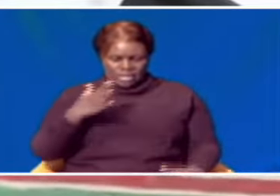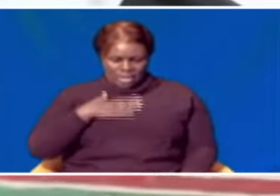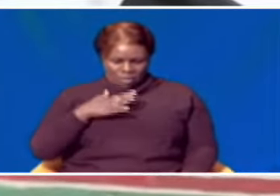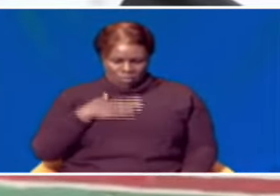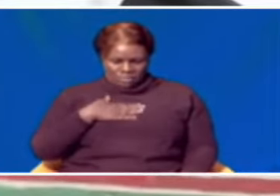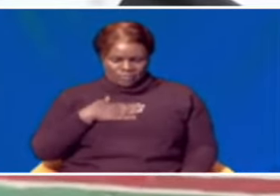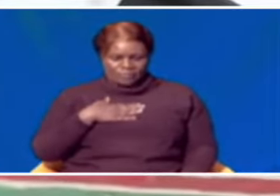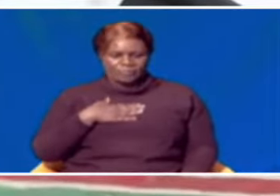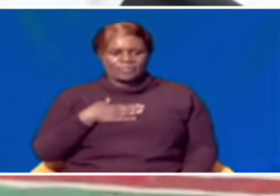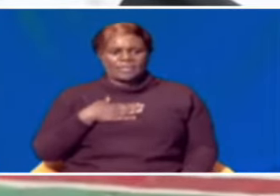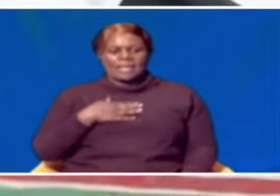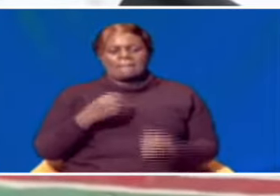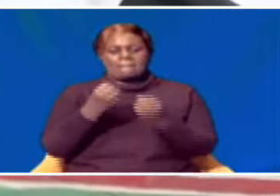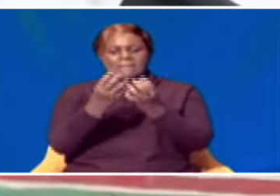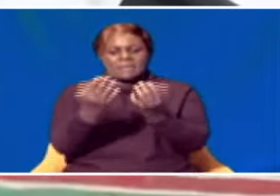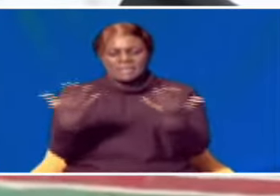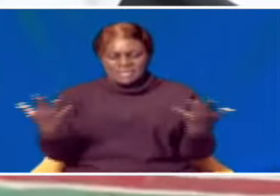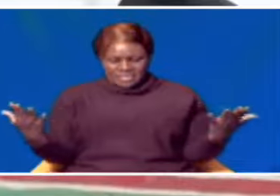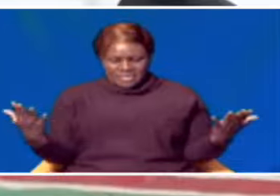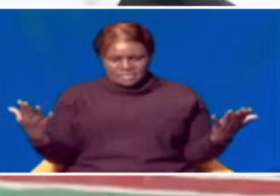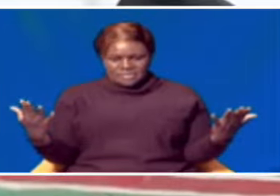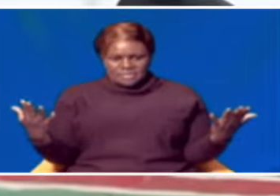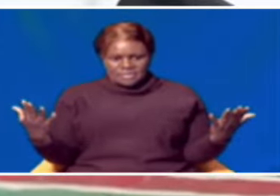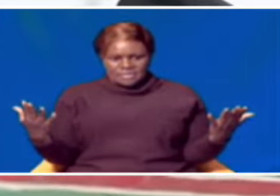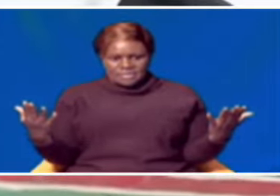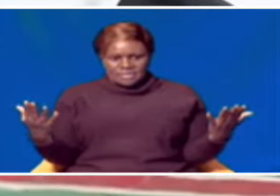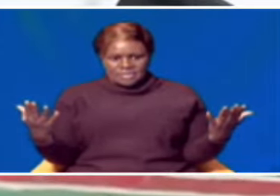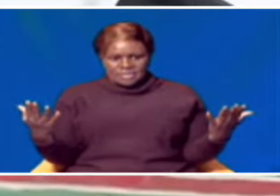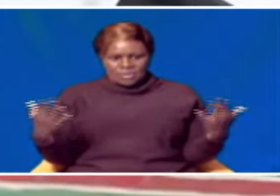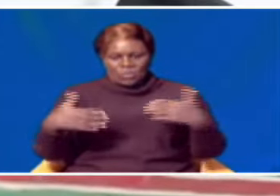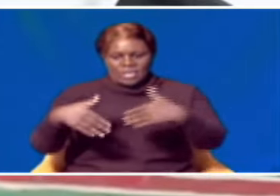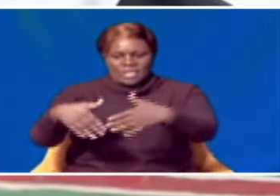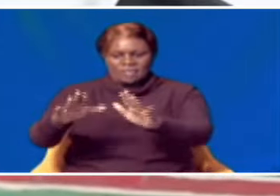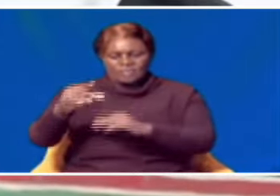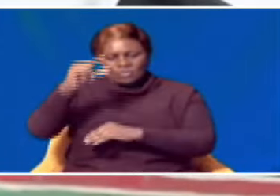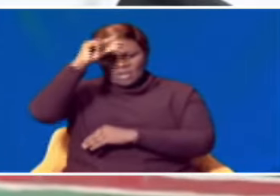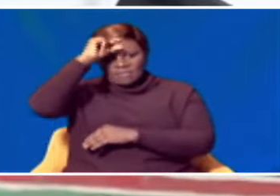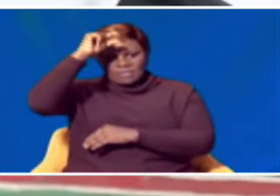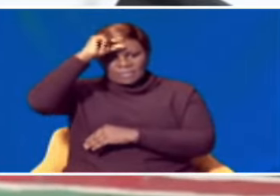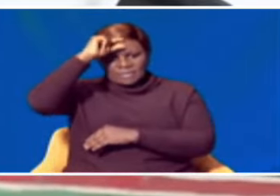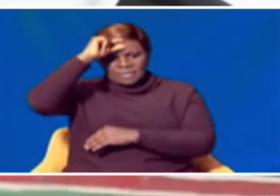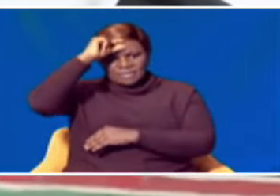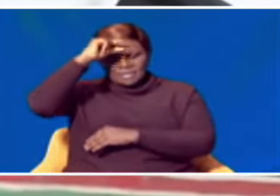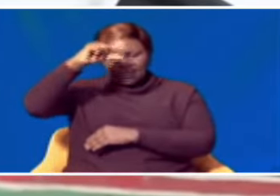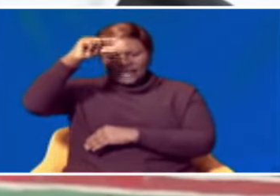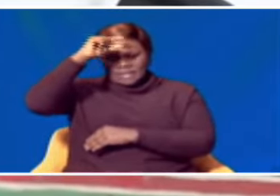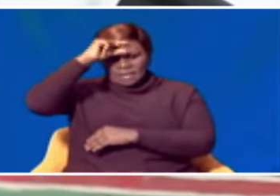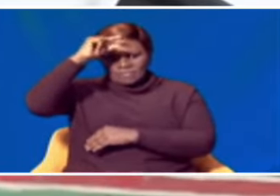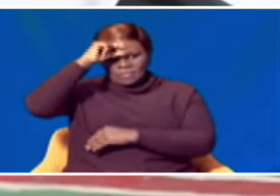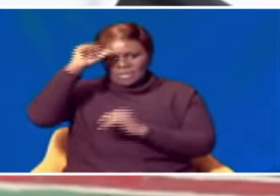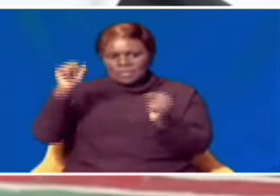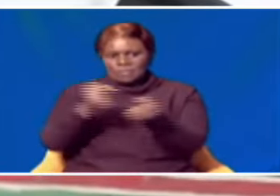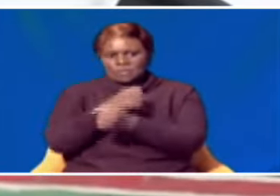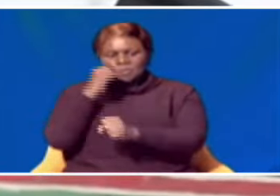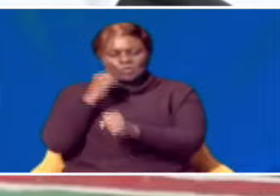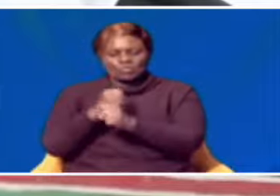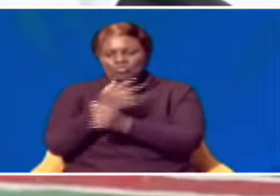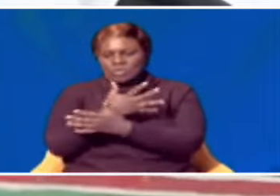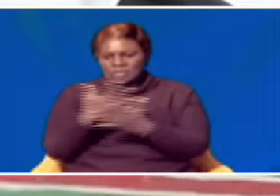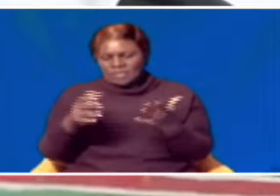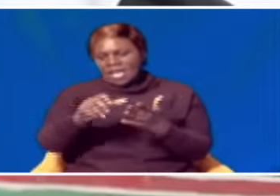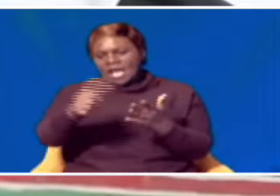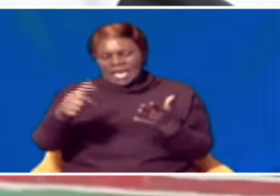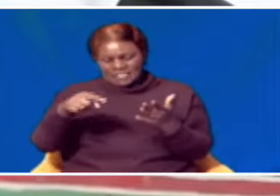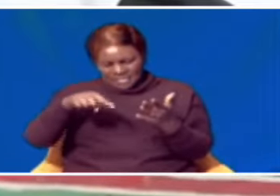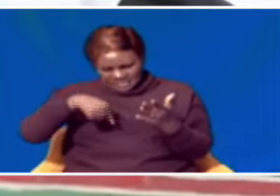tuangazie. Kuna mambo mengi tunaachia serikali. Serikali haiwezi kufanya kila kitu. Mambo